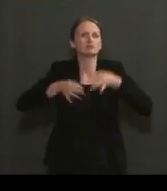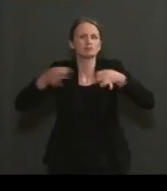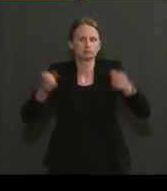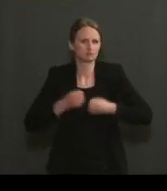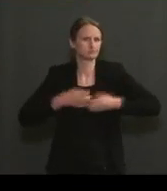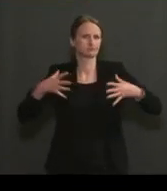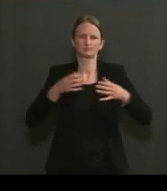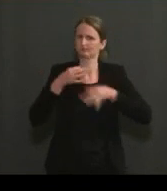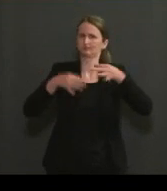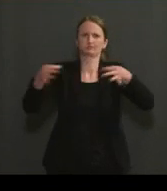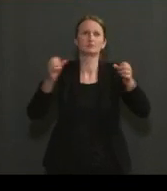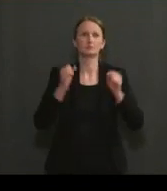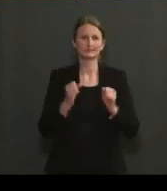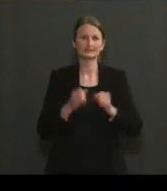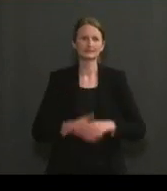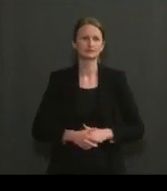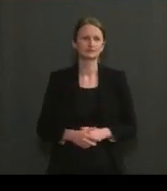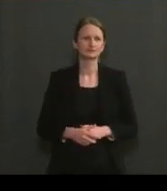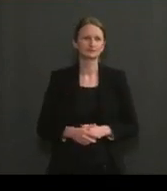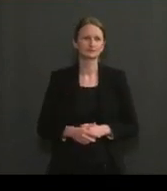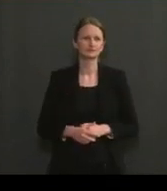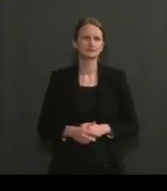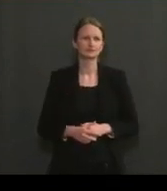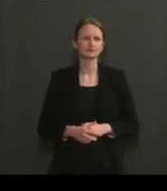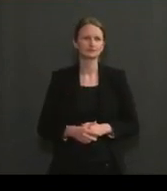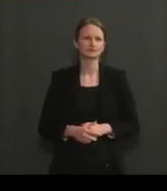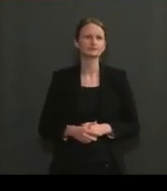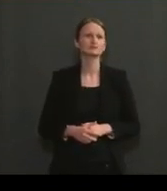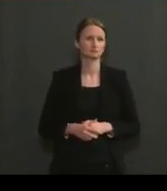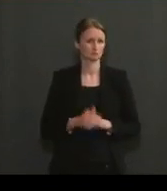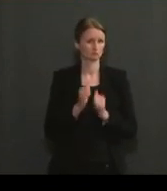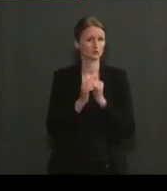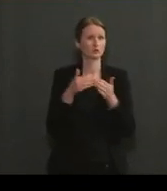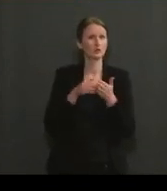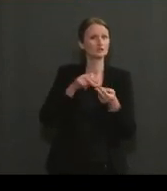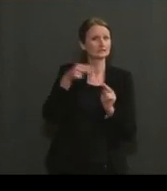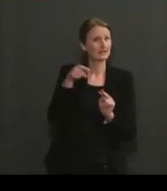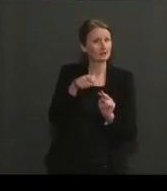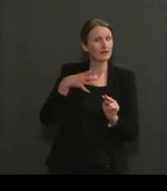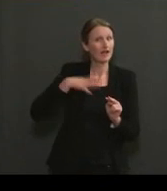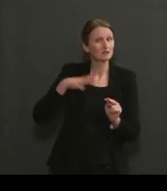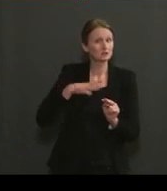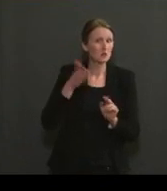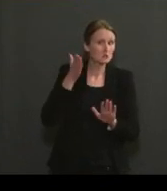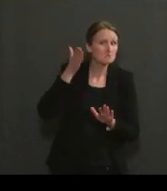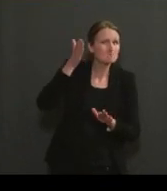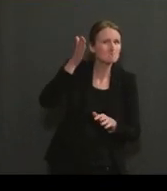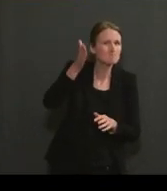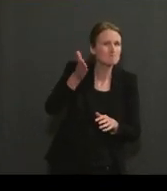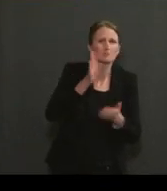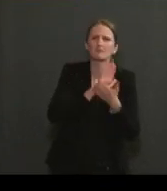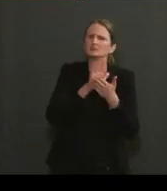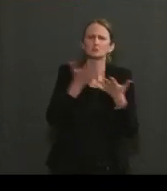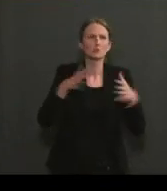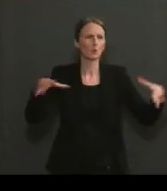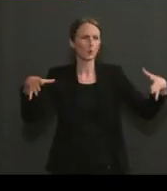individuel, peuvent avoir potentiellement un intérêt dans la surveillance de groupe. Dans la surveillance de groupes qui sont, par exemple, exposés